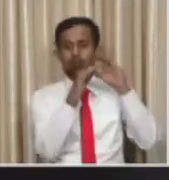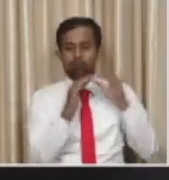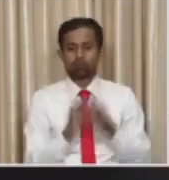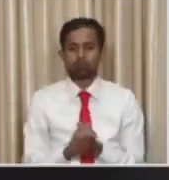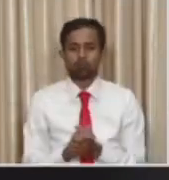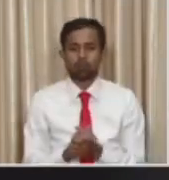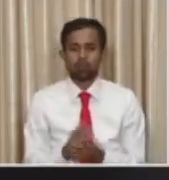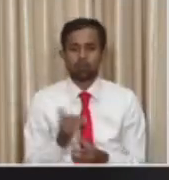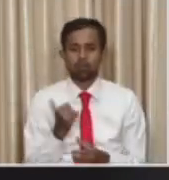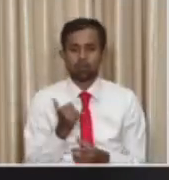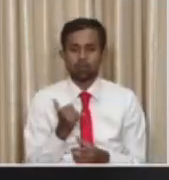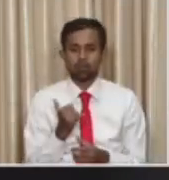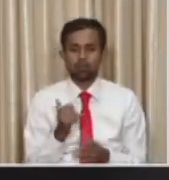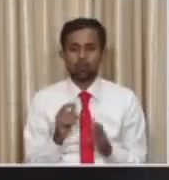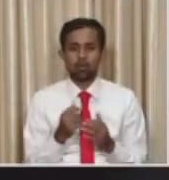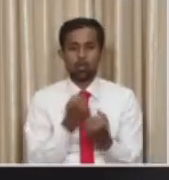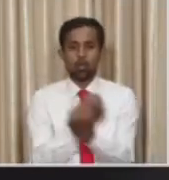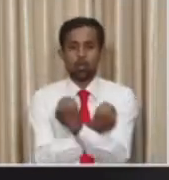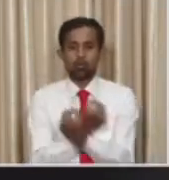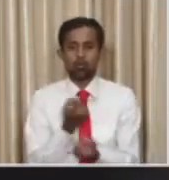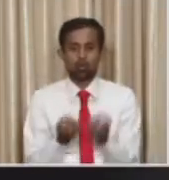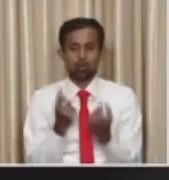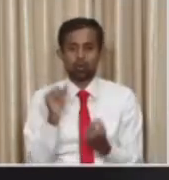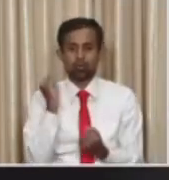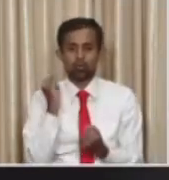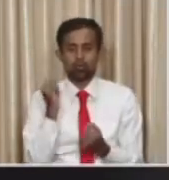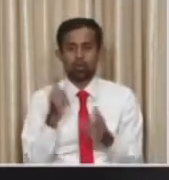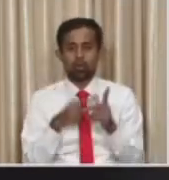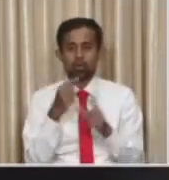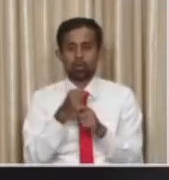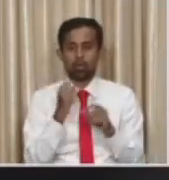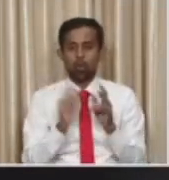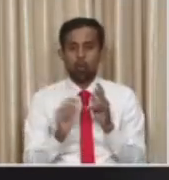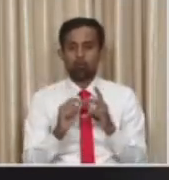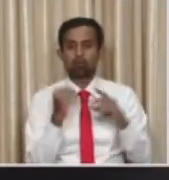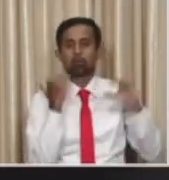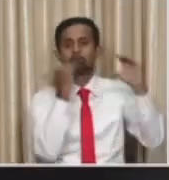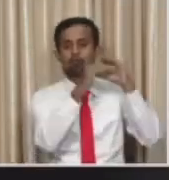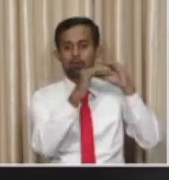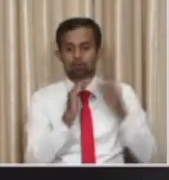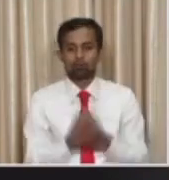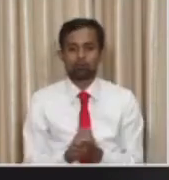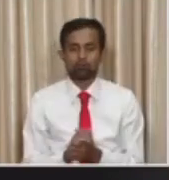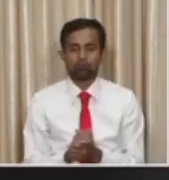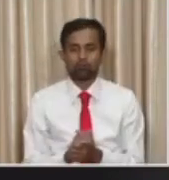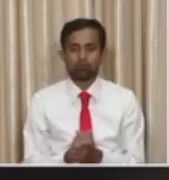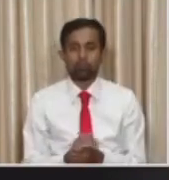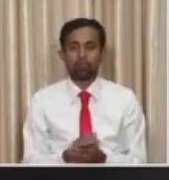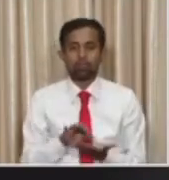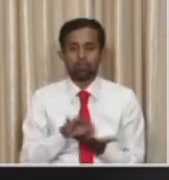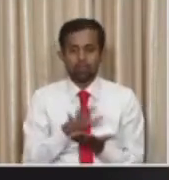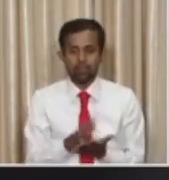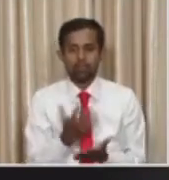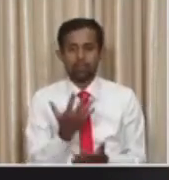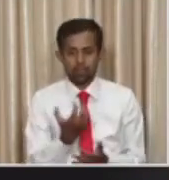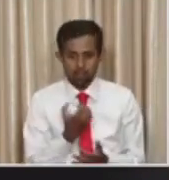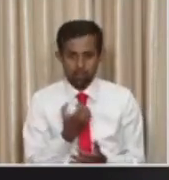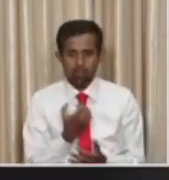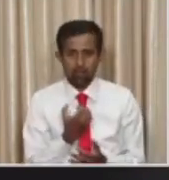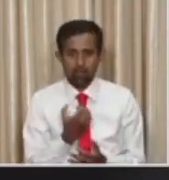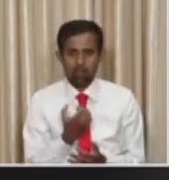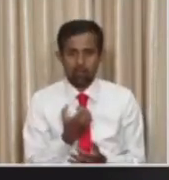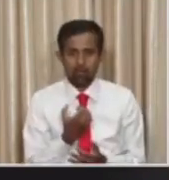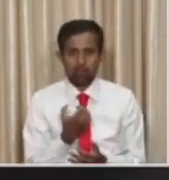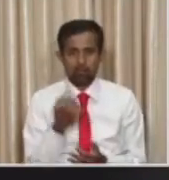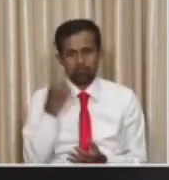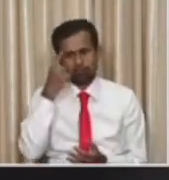Me samahara moolasthana polis parikshakawaru ewa neethipaddha paathumen thurayemu karanawa. Me thindu thirana ganeeme thiyana